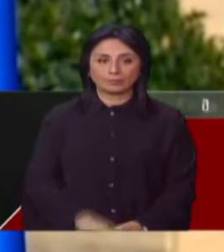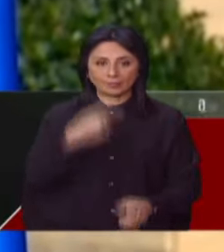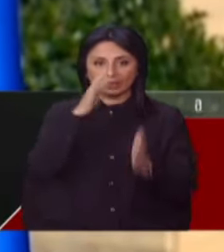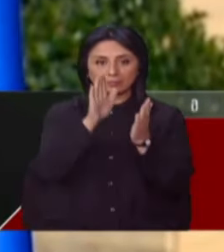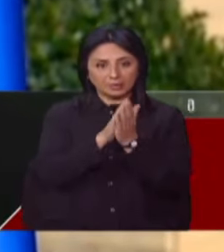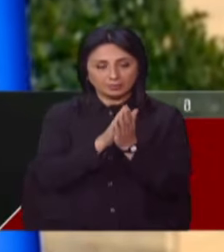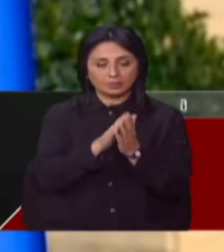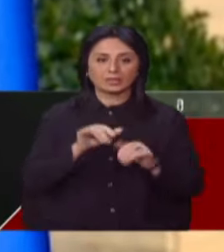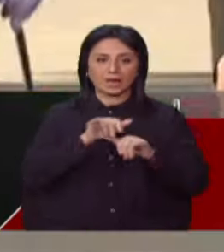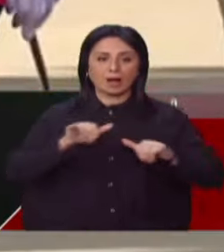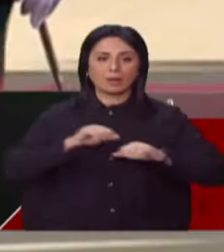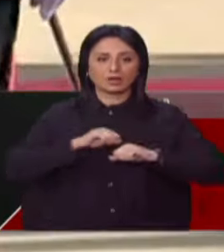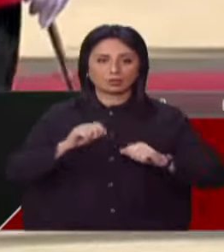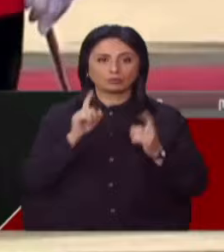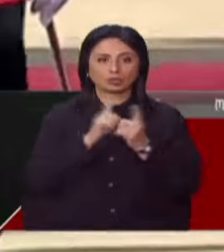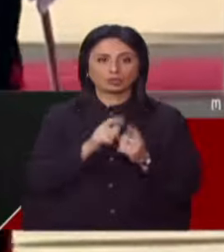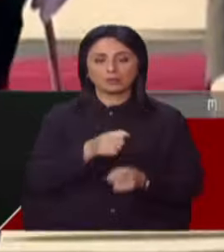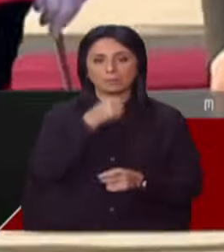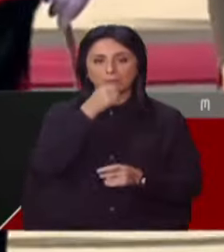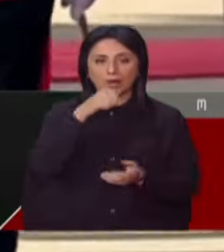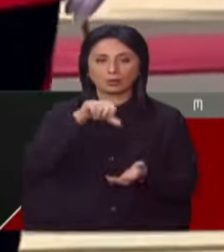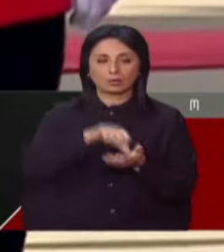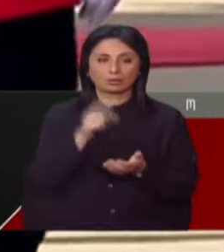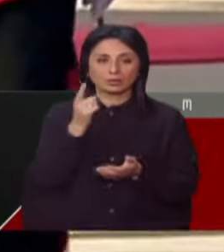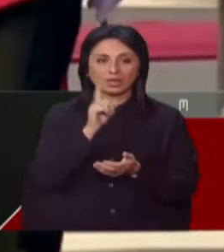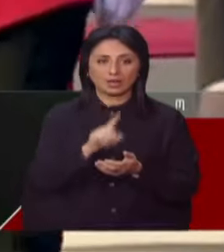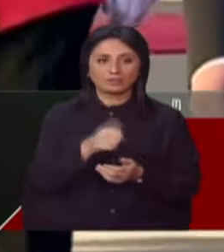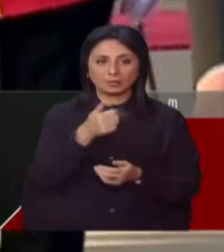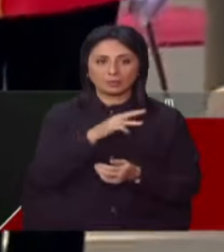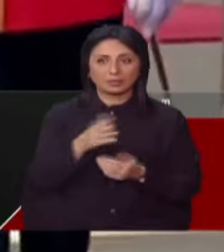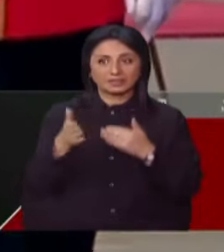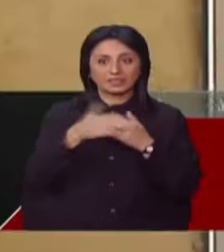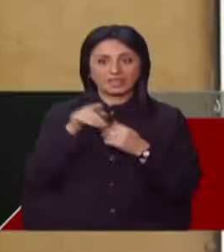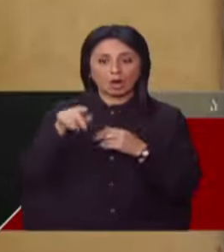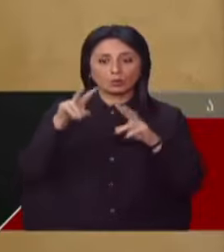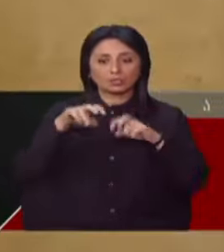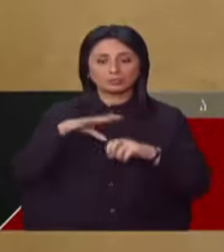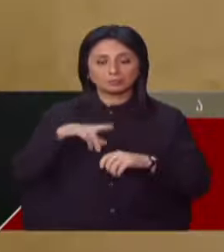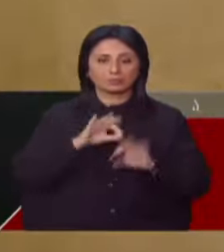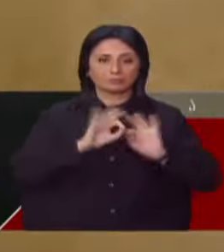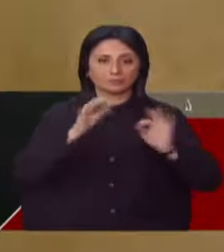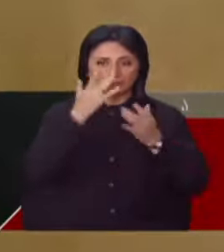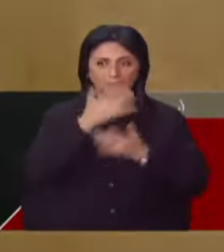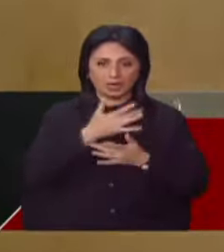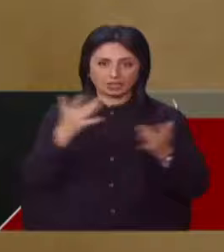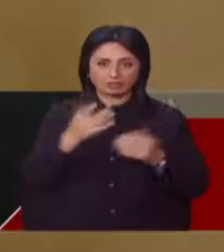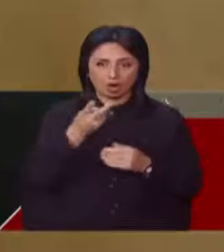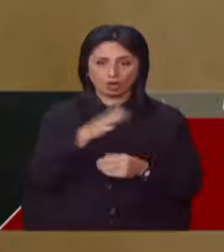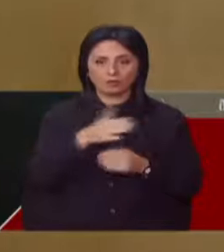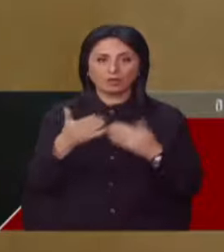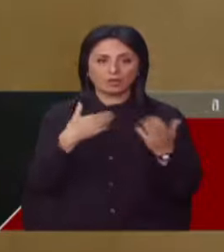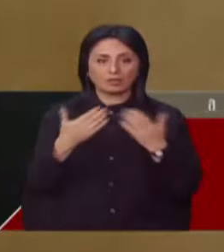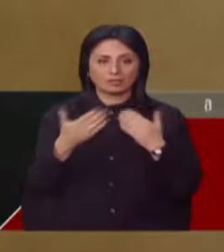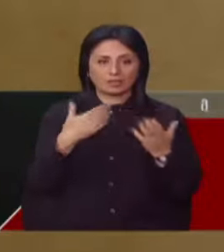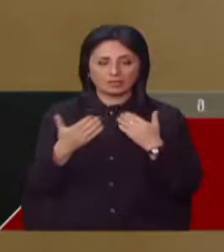Pirispiri da gaphartoebuli shekhvedrebis shemdeg mediastan gamosulma premierebma dakhurul kars migma ganxiluli sakitkhebi gaasajaroves. Orkhrivi